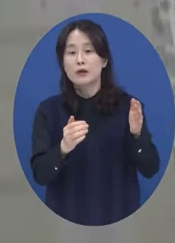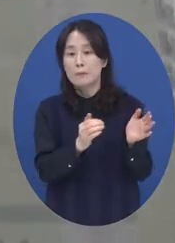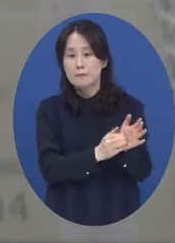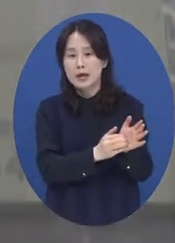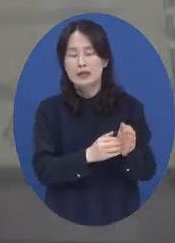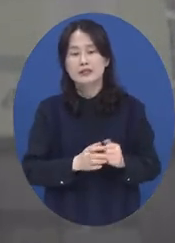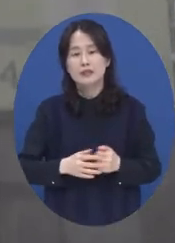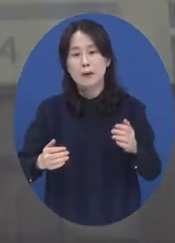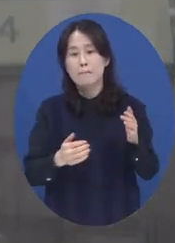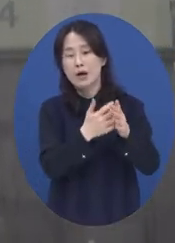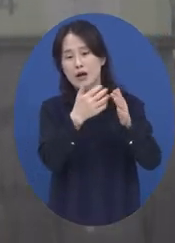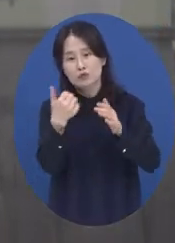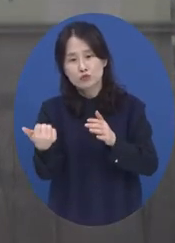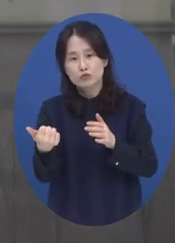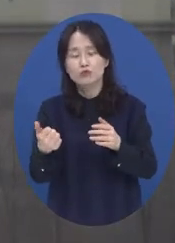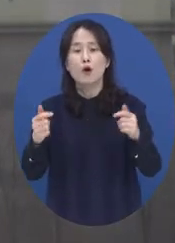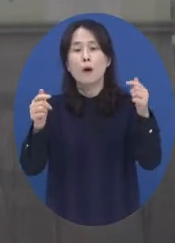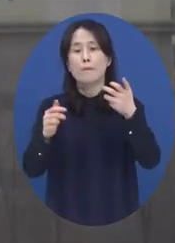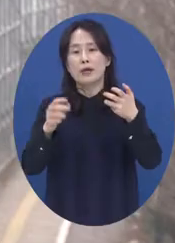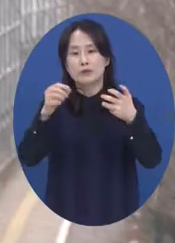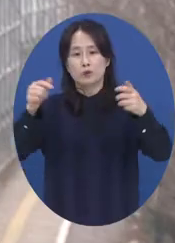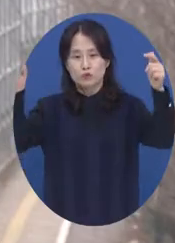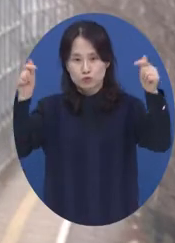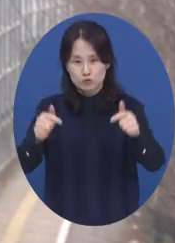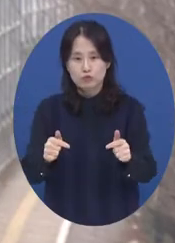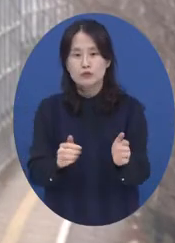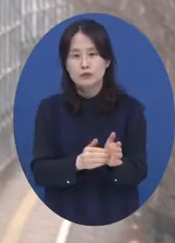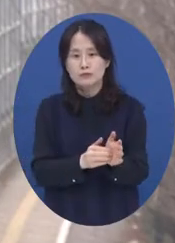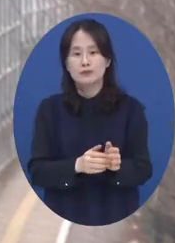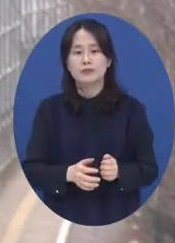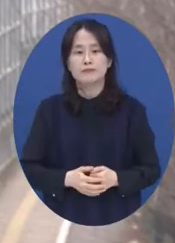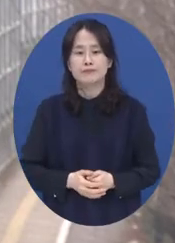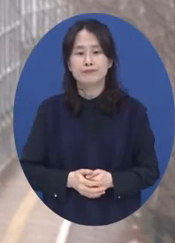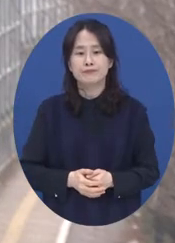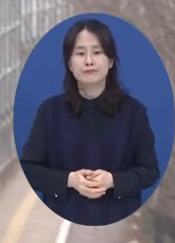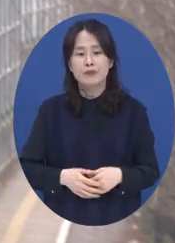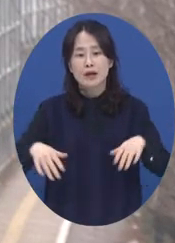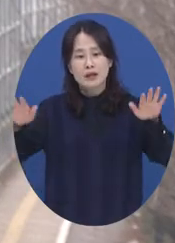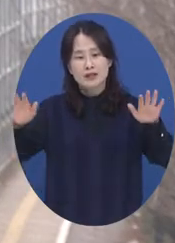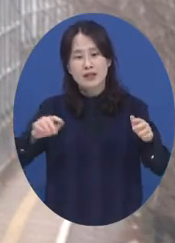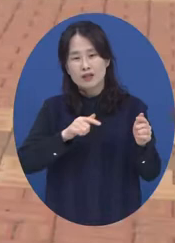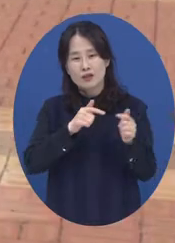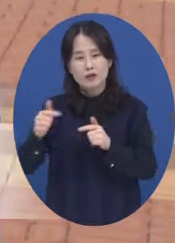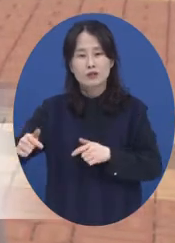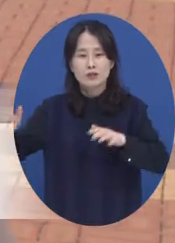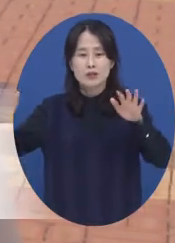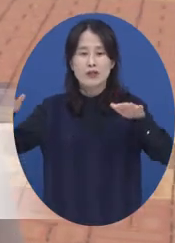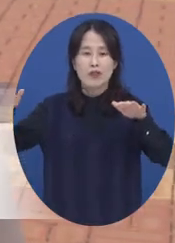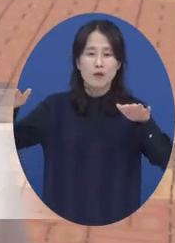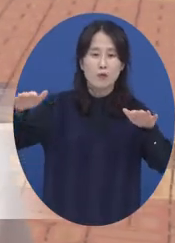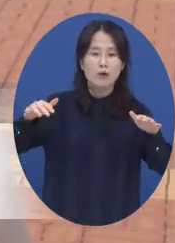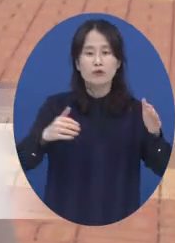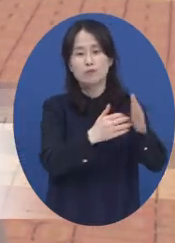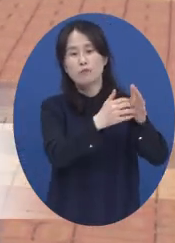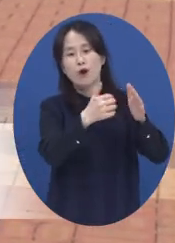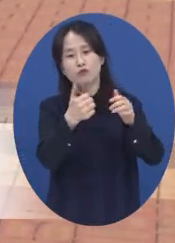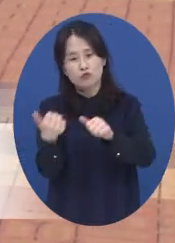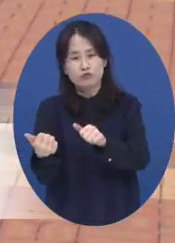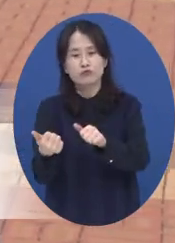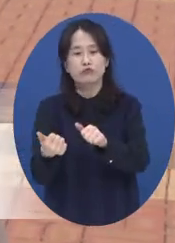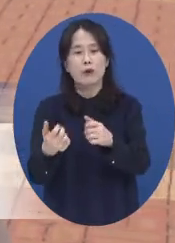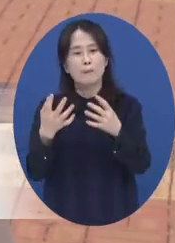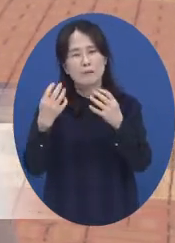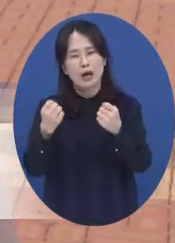무늬를 추가로 설치하면서 사고 건수가 약 80%나 줄었습니다. 새나 이런 것들이 모르고 이제